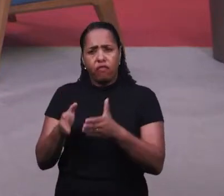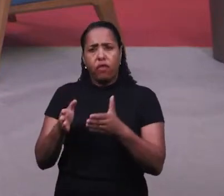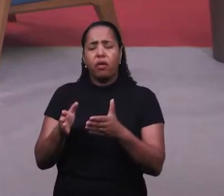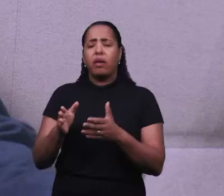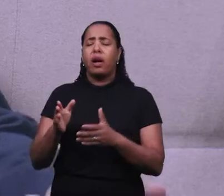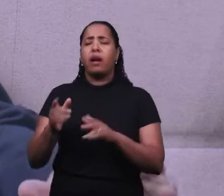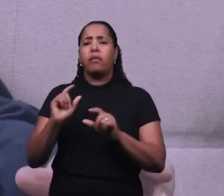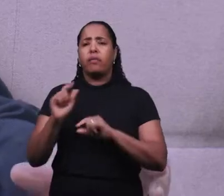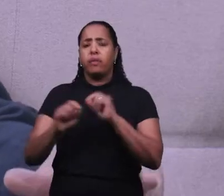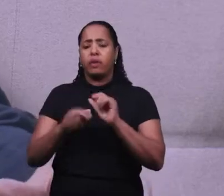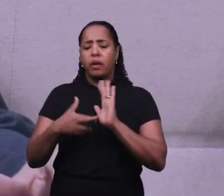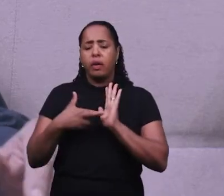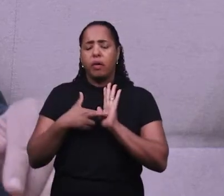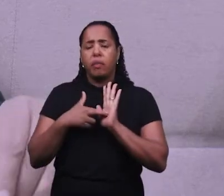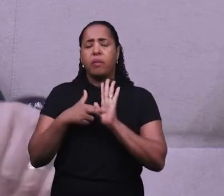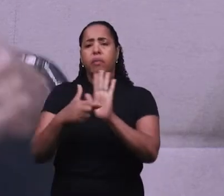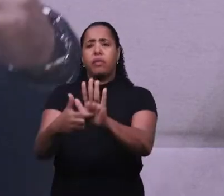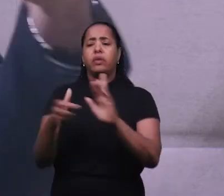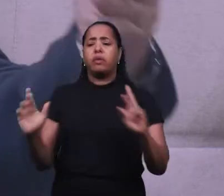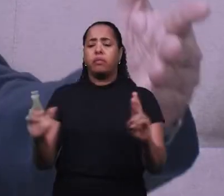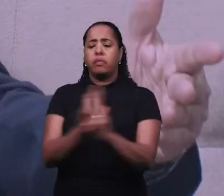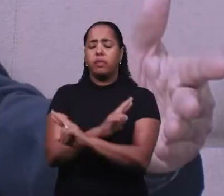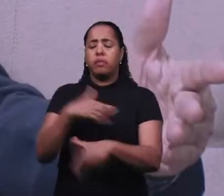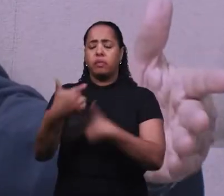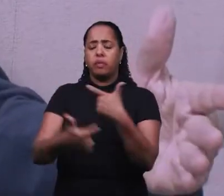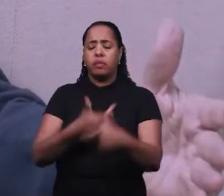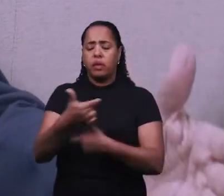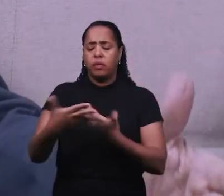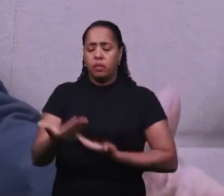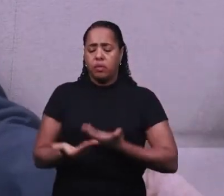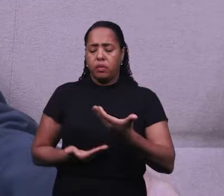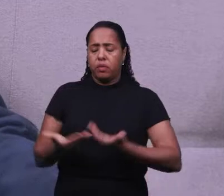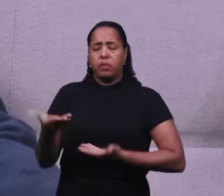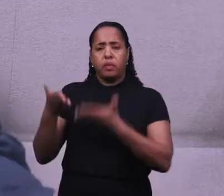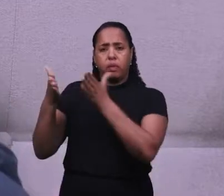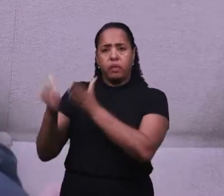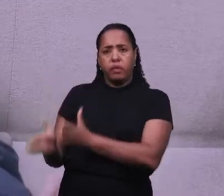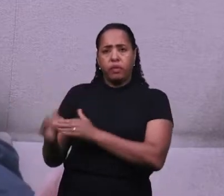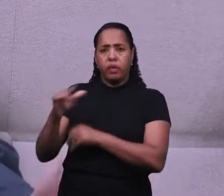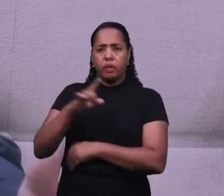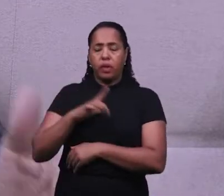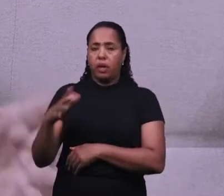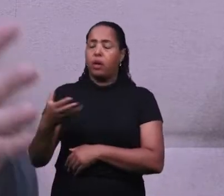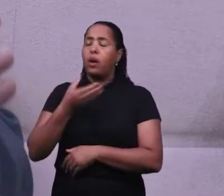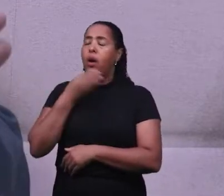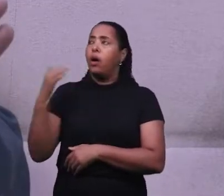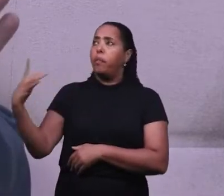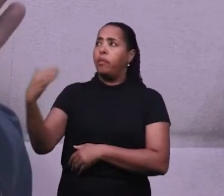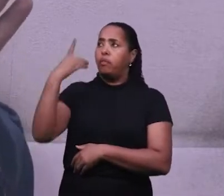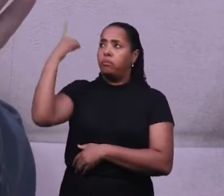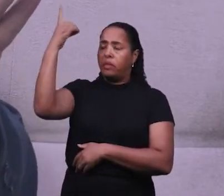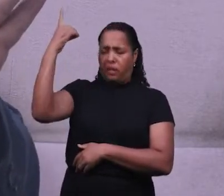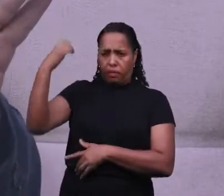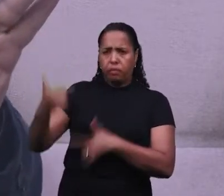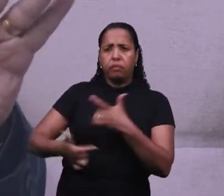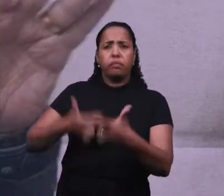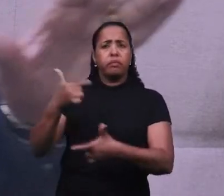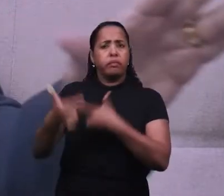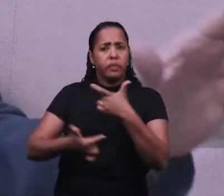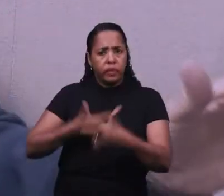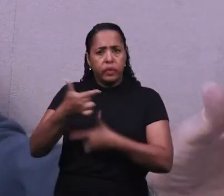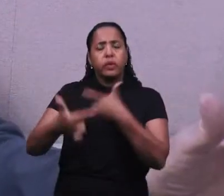montrer à propos des luttes que le chrétien fidèle est là. David, il a eu ses